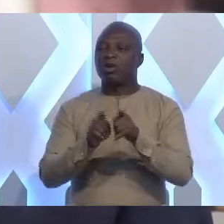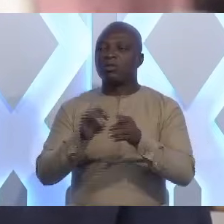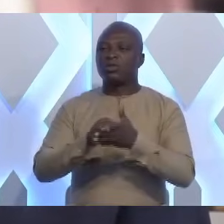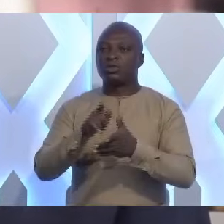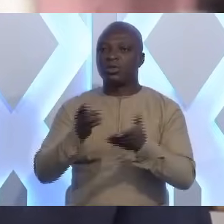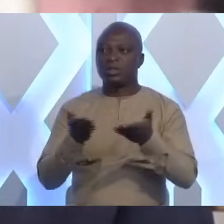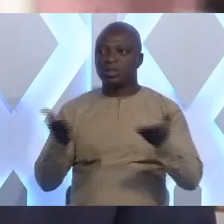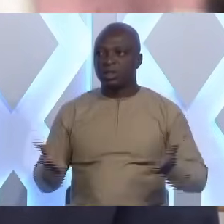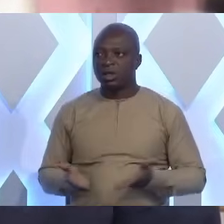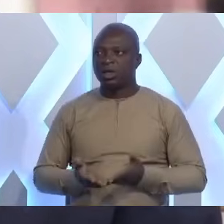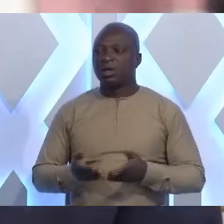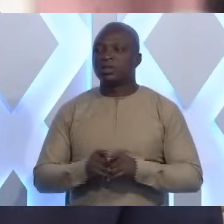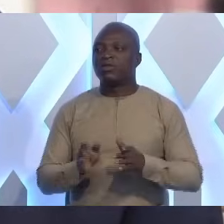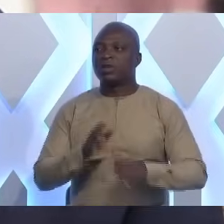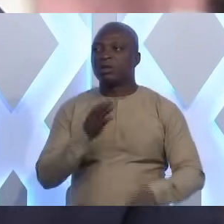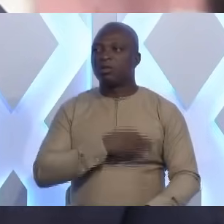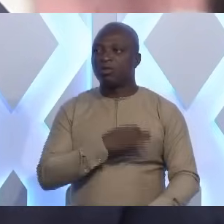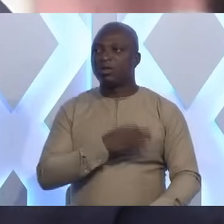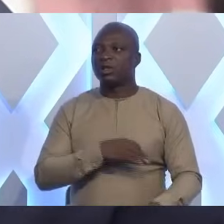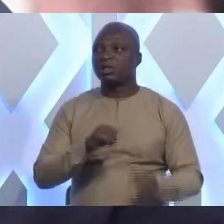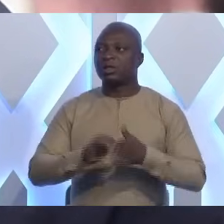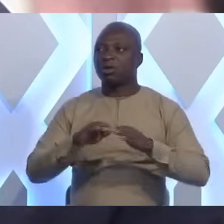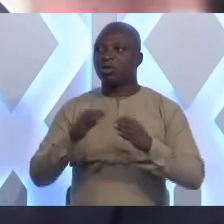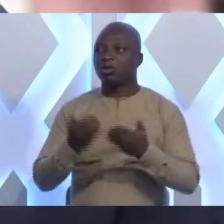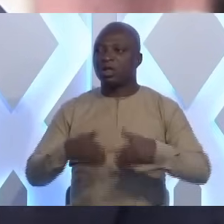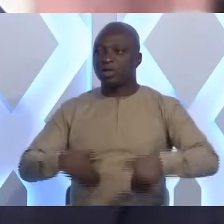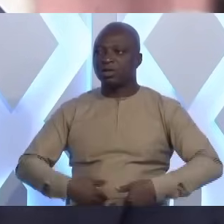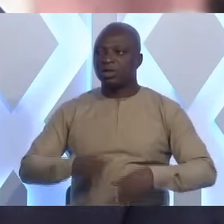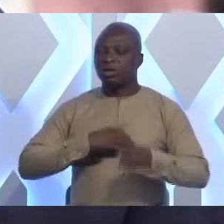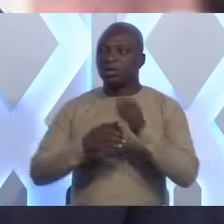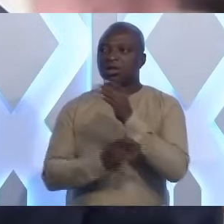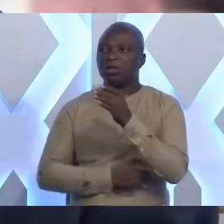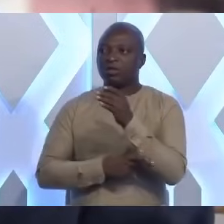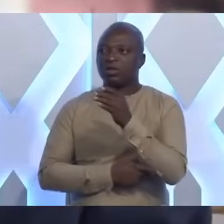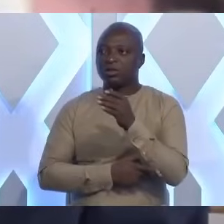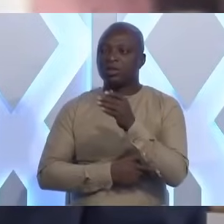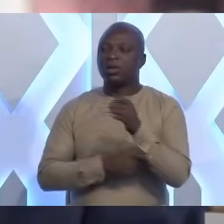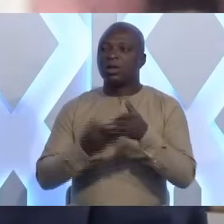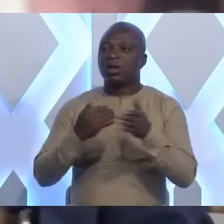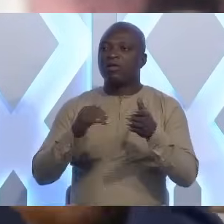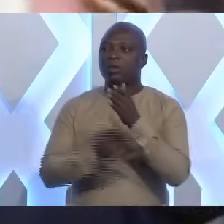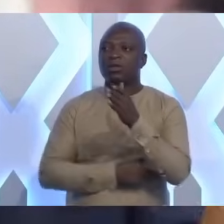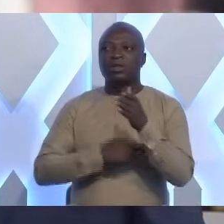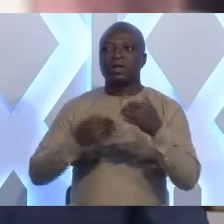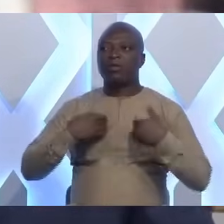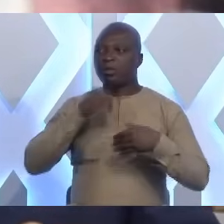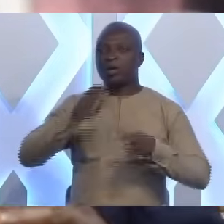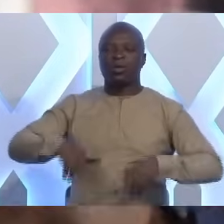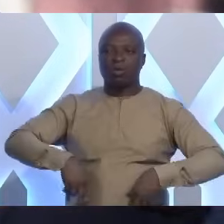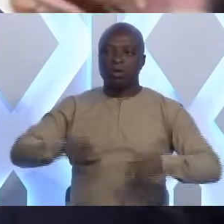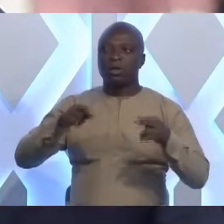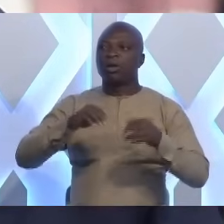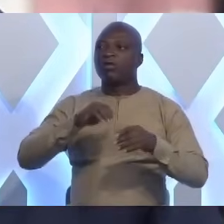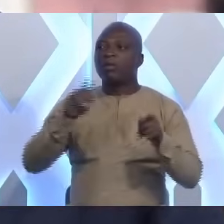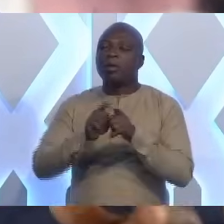et également faire profiter la population, la jeunesse de notre préfecture. Avant la préfecture, il n'y avait pas de route, il n'y avait même